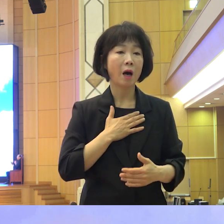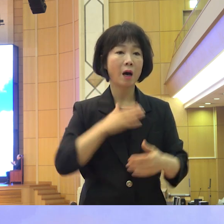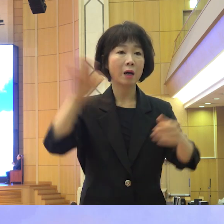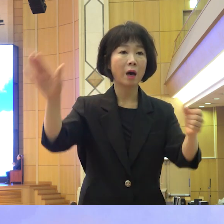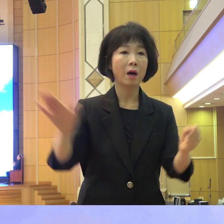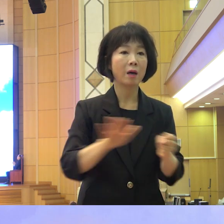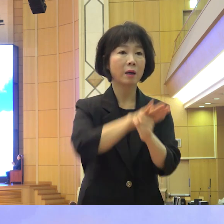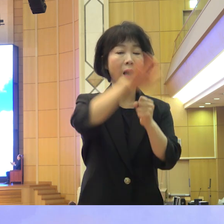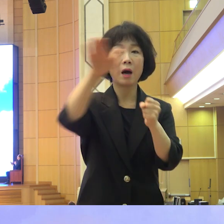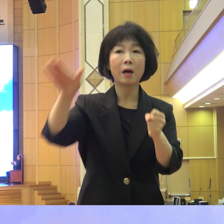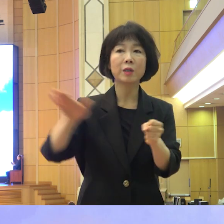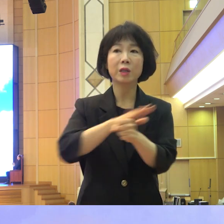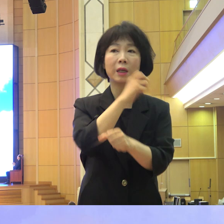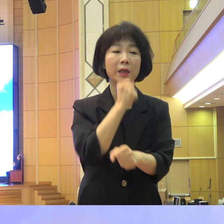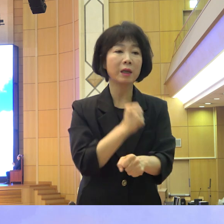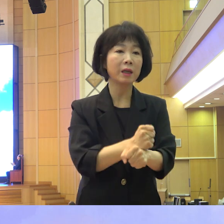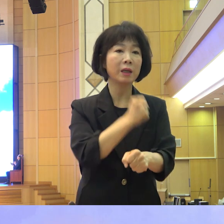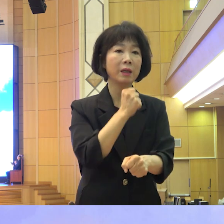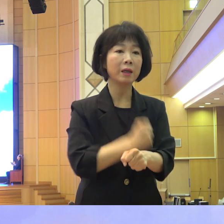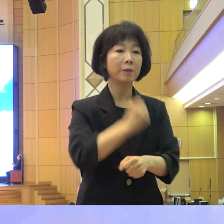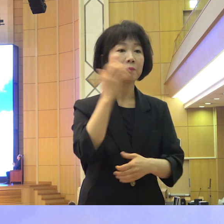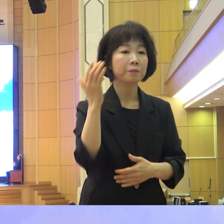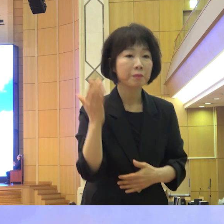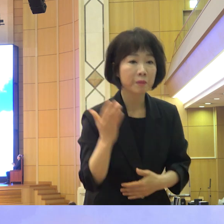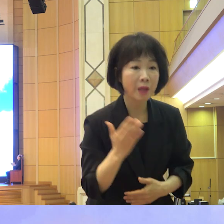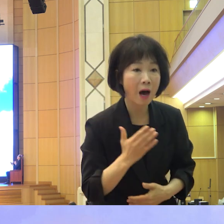날 사랑하신